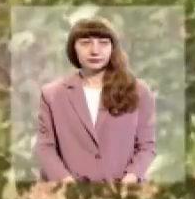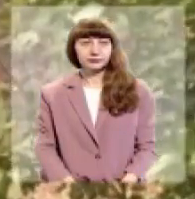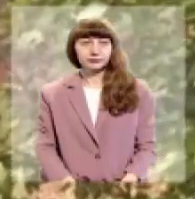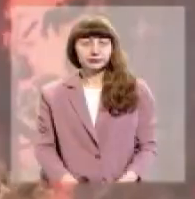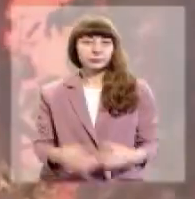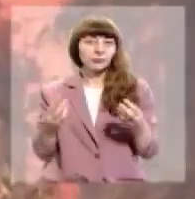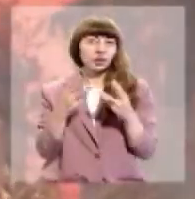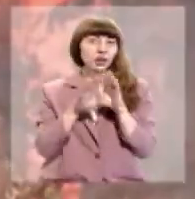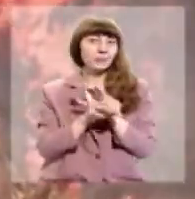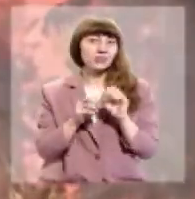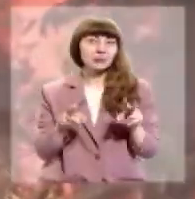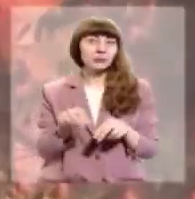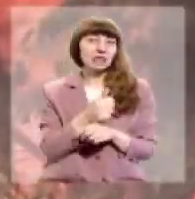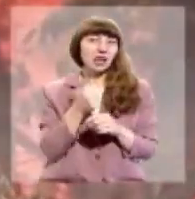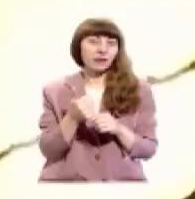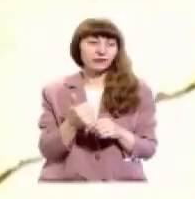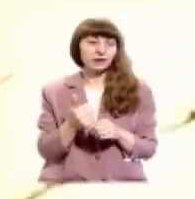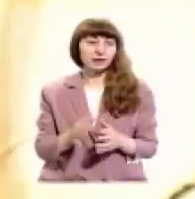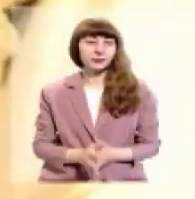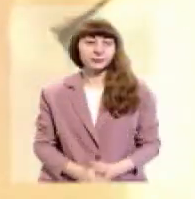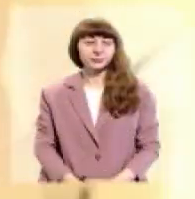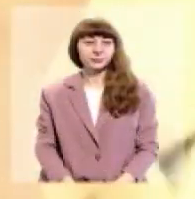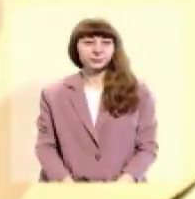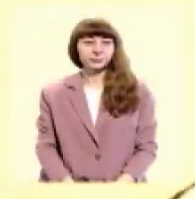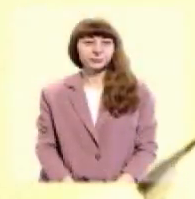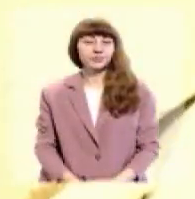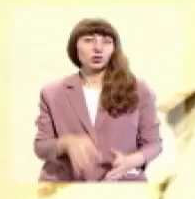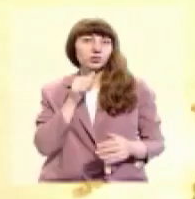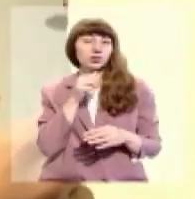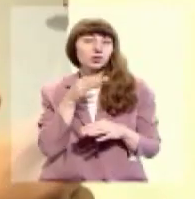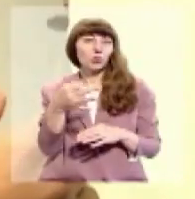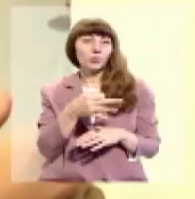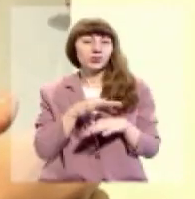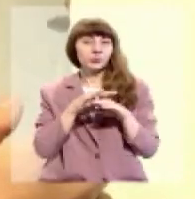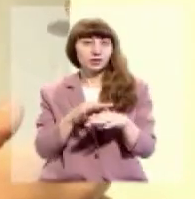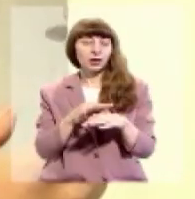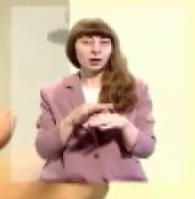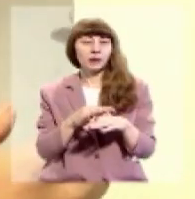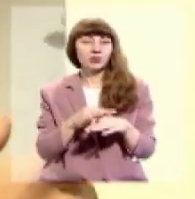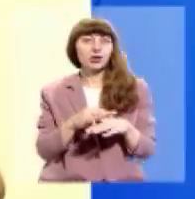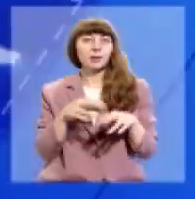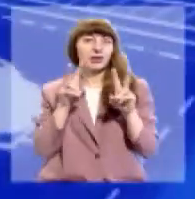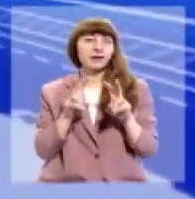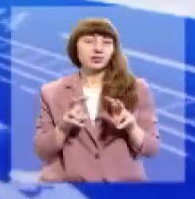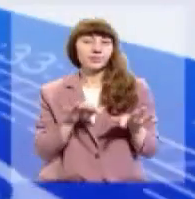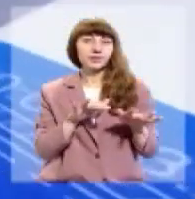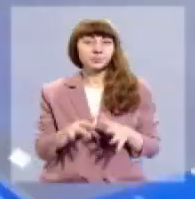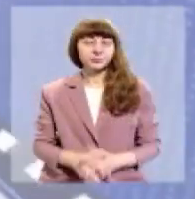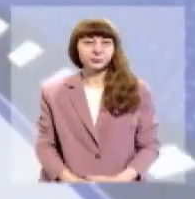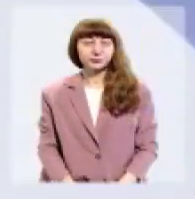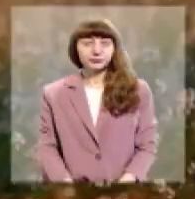Өрт қауіпсіздігі өз қауіпсіздігін. Қостанай облысында тұрмыстық өрттердің алдын алу шаралары күшейтілді.